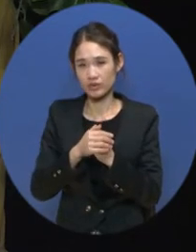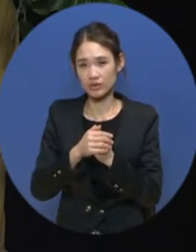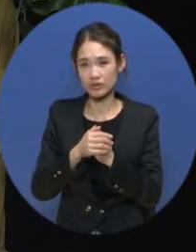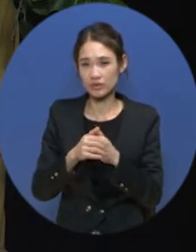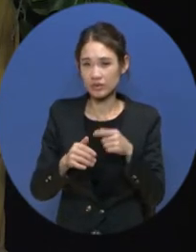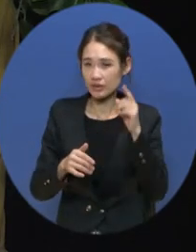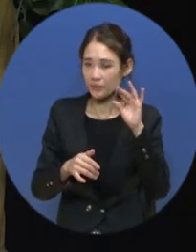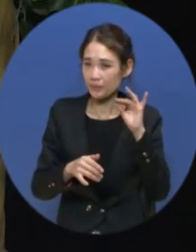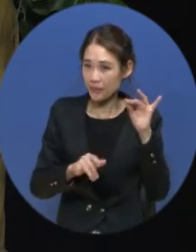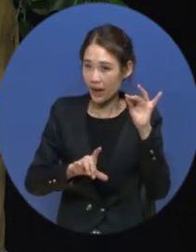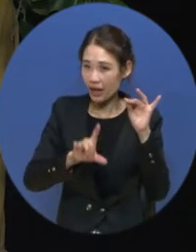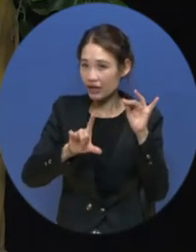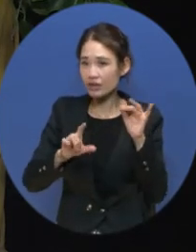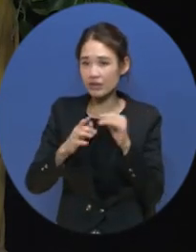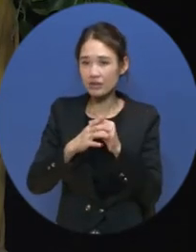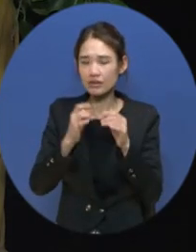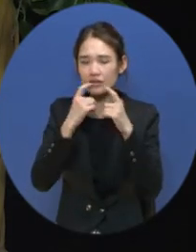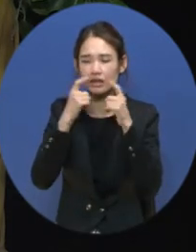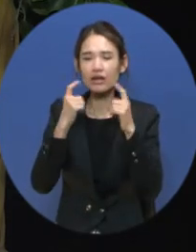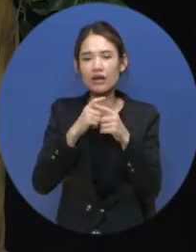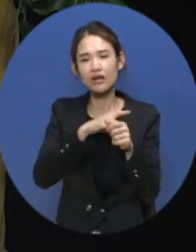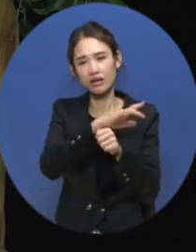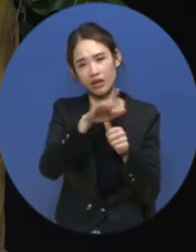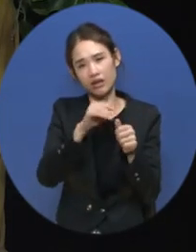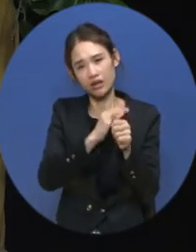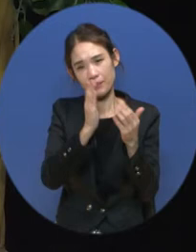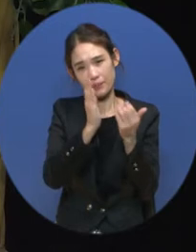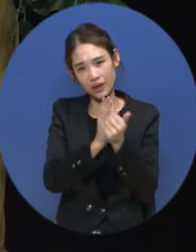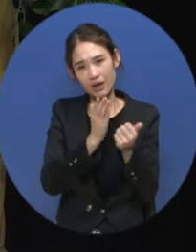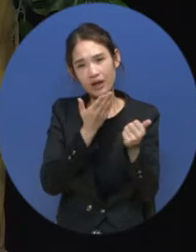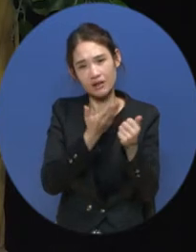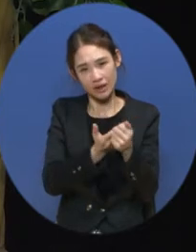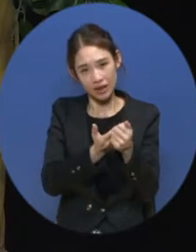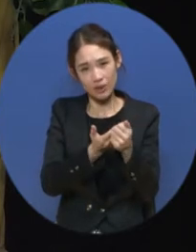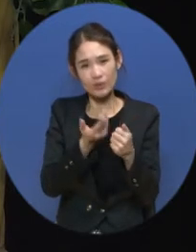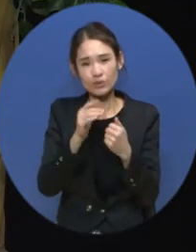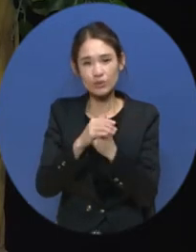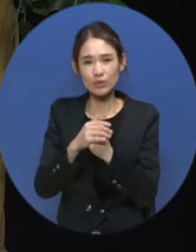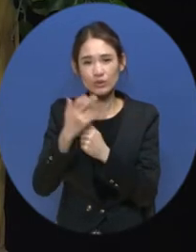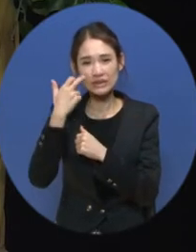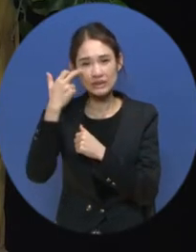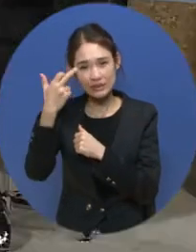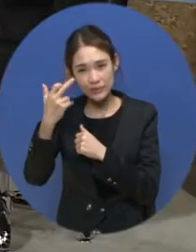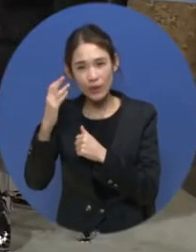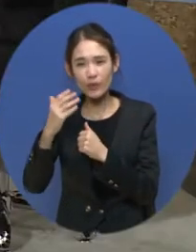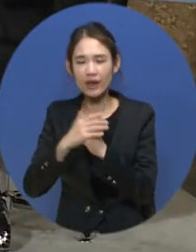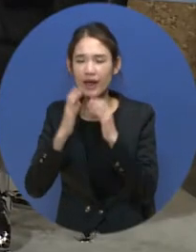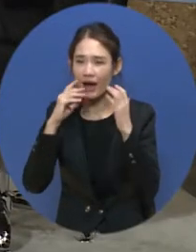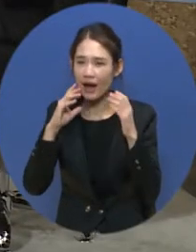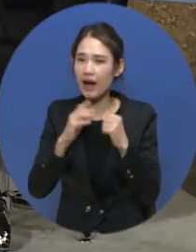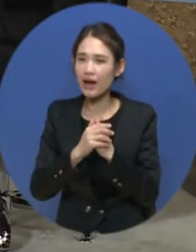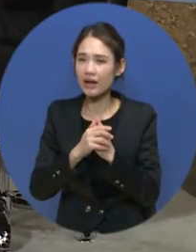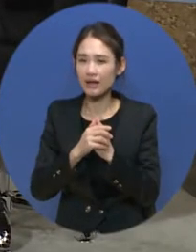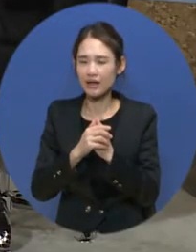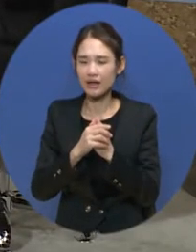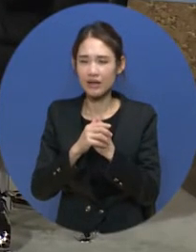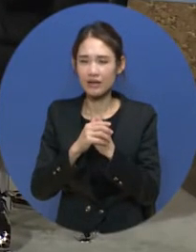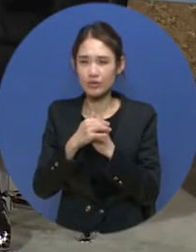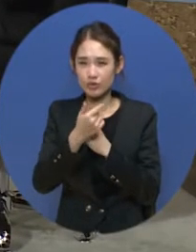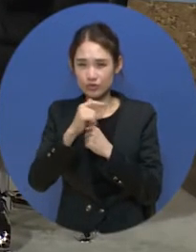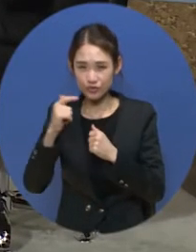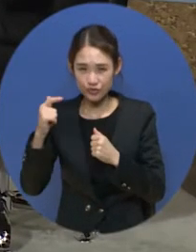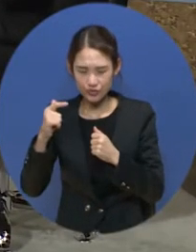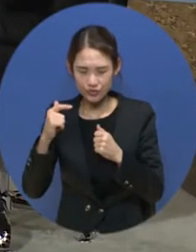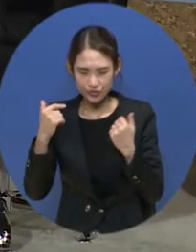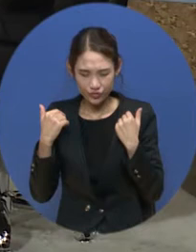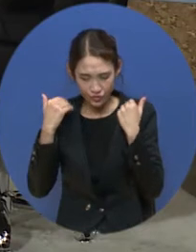발달 특성에 잘 개별적으로 특성을 반영해 줘야 되고 또 12개월 된 아이들은 12개월 나온 대로 여러 가지의